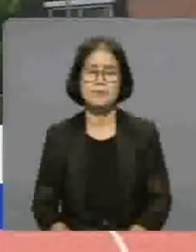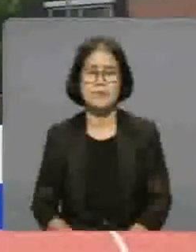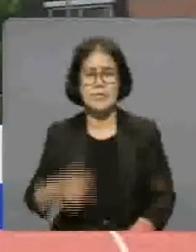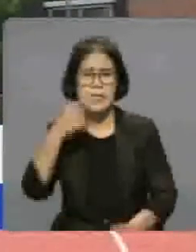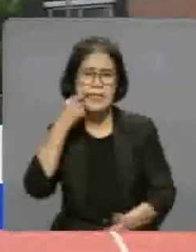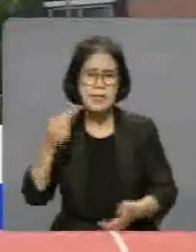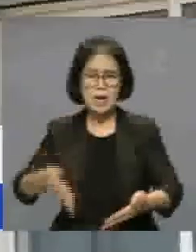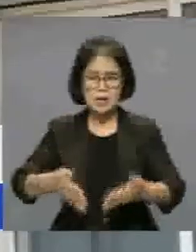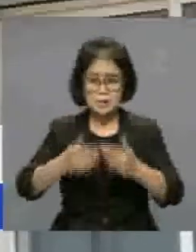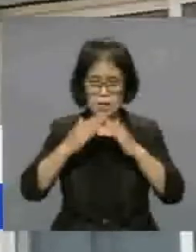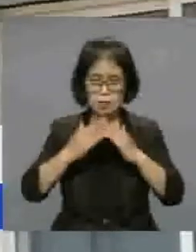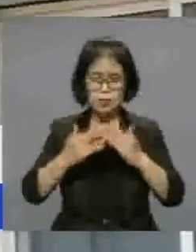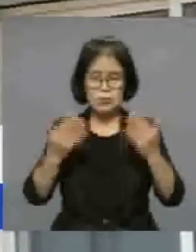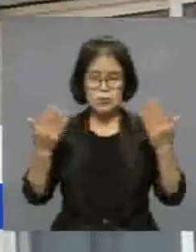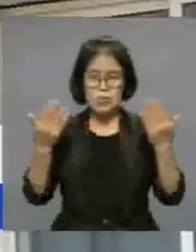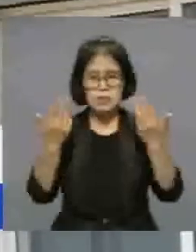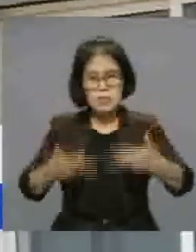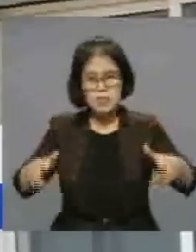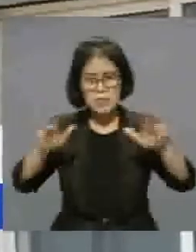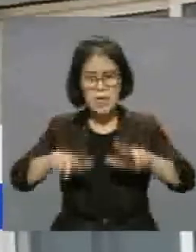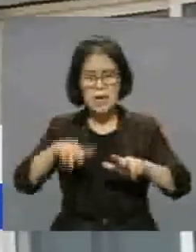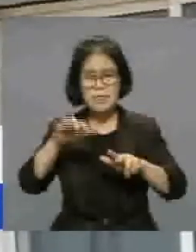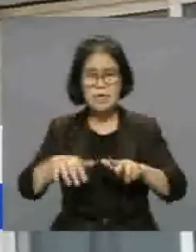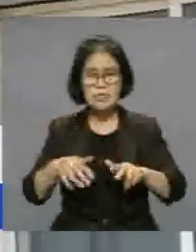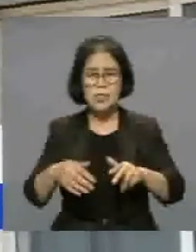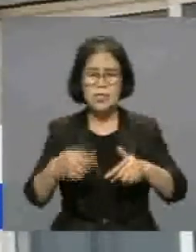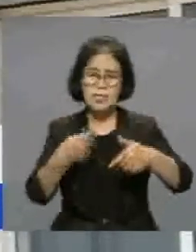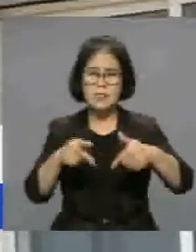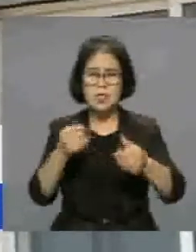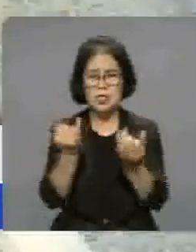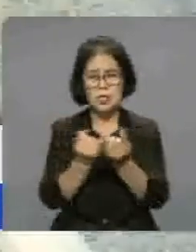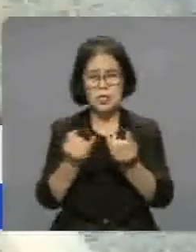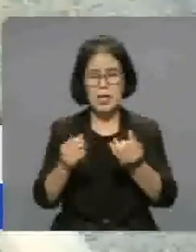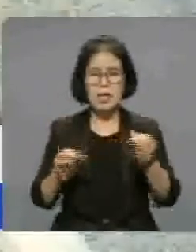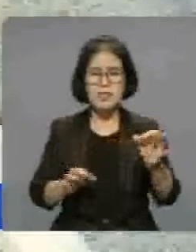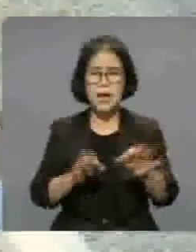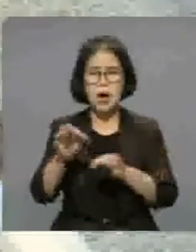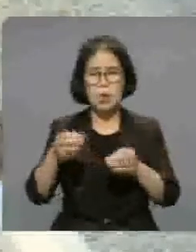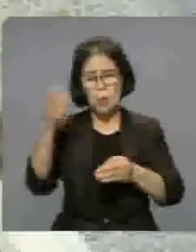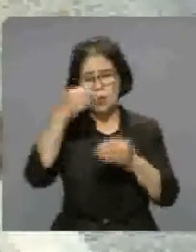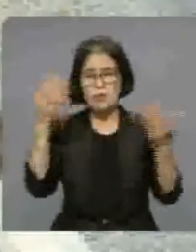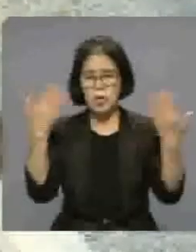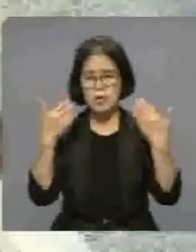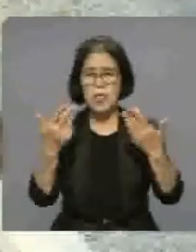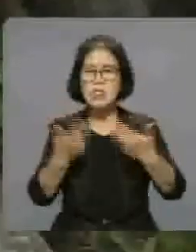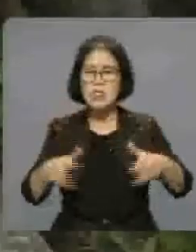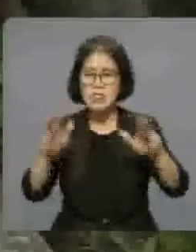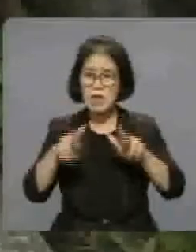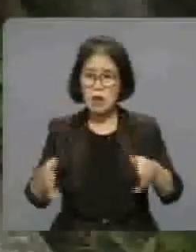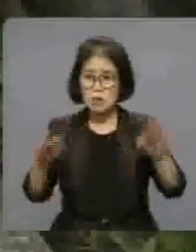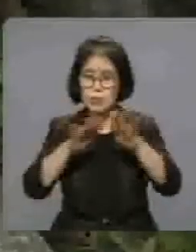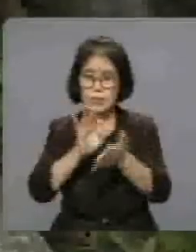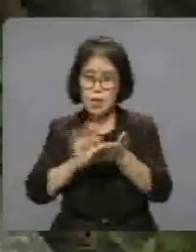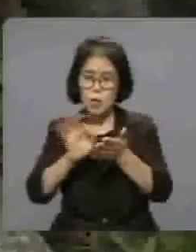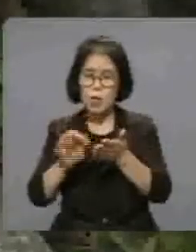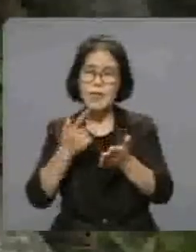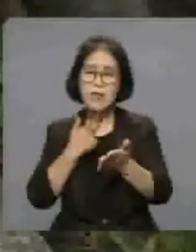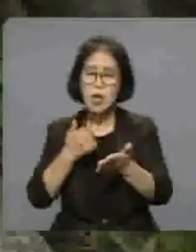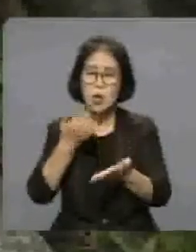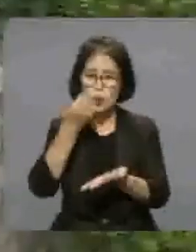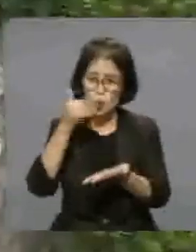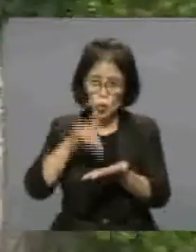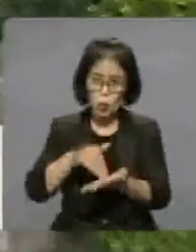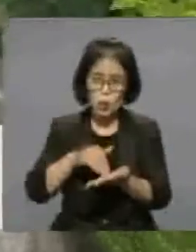일제가 세운 인천 신사 장소로 추정되는 인천여자상업고등학교입니다. 주변에서 신사 건물에 쓰였던 대리석이 쉽게